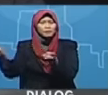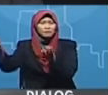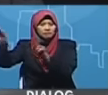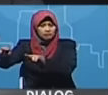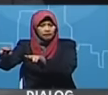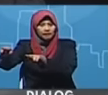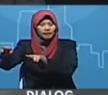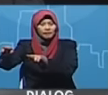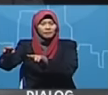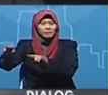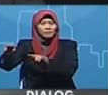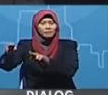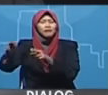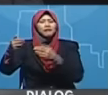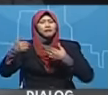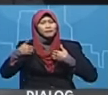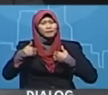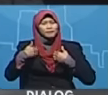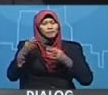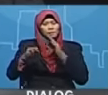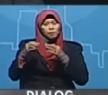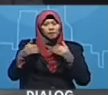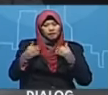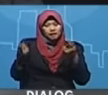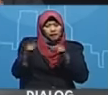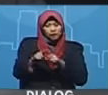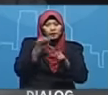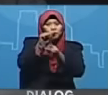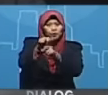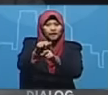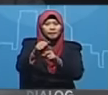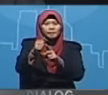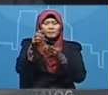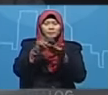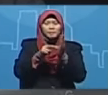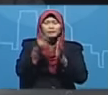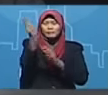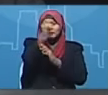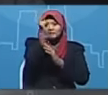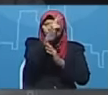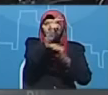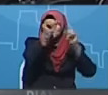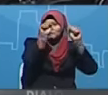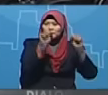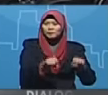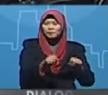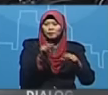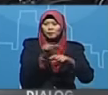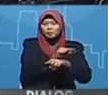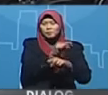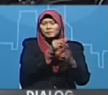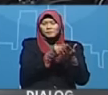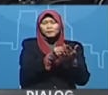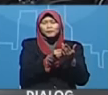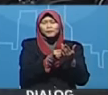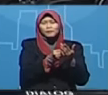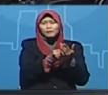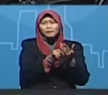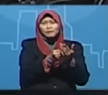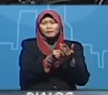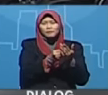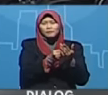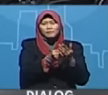untuk mengikat ya. Sekiranya ada berlaku penipuan dan sebagainya, kita di pihak kerajaan nanti boleh apa ni menggunakan apa ni